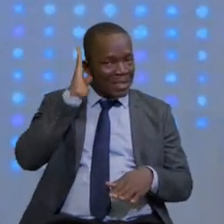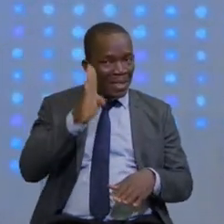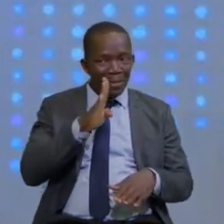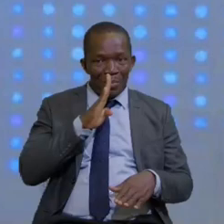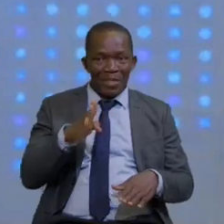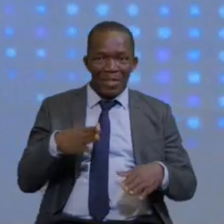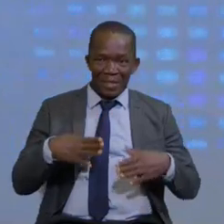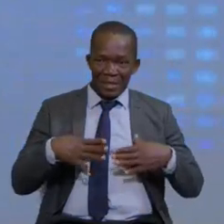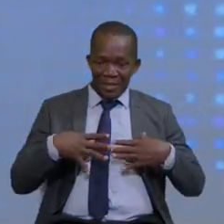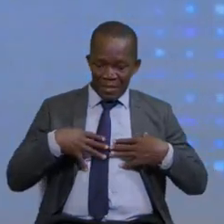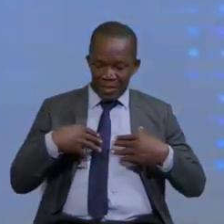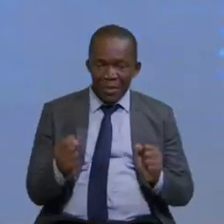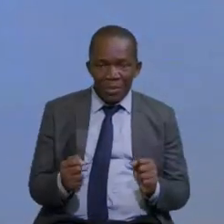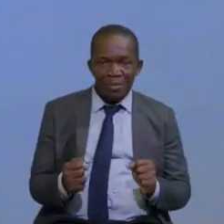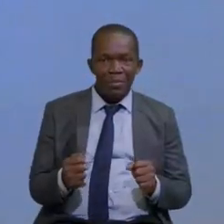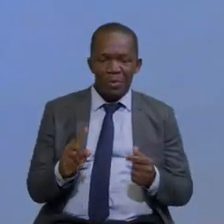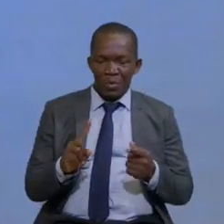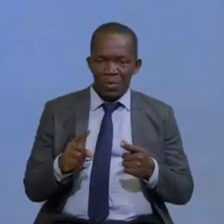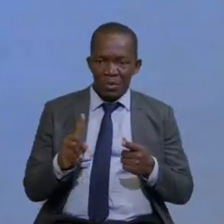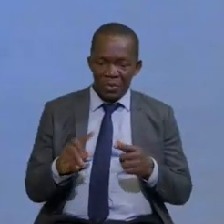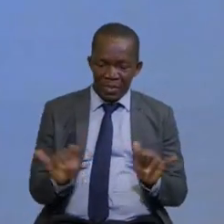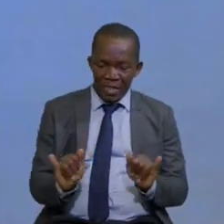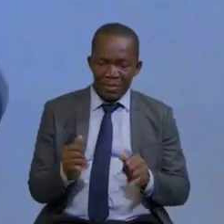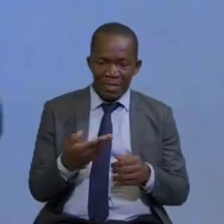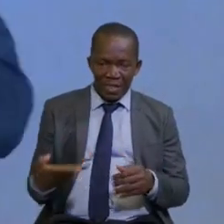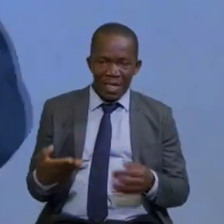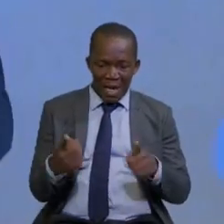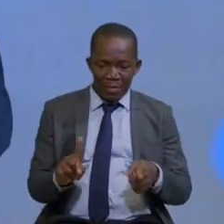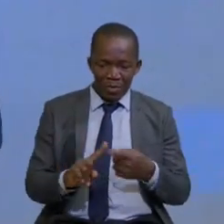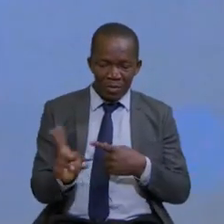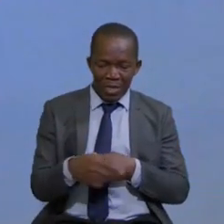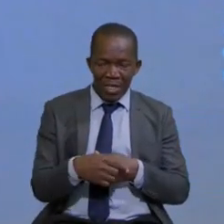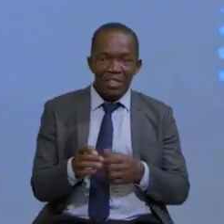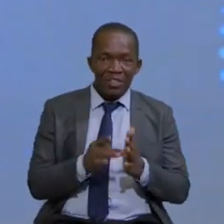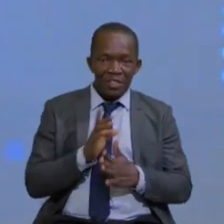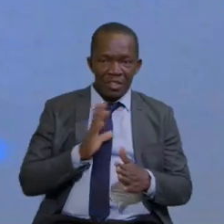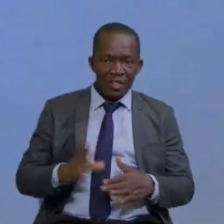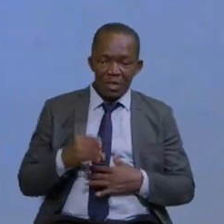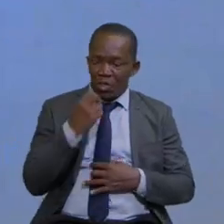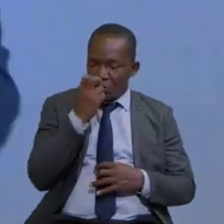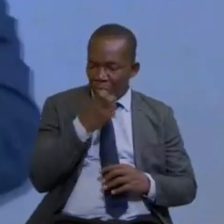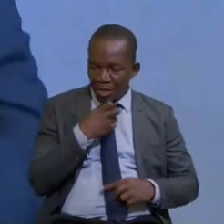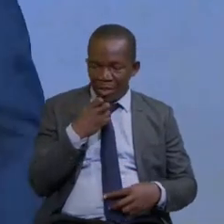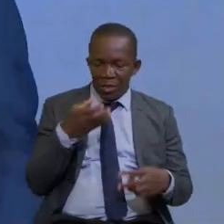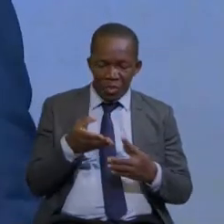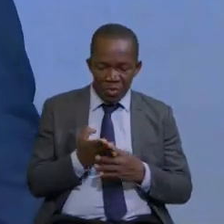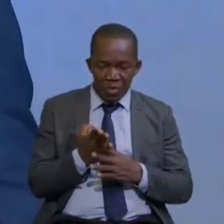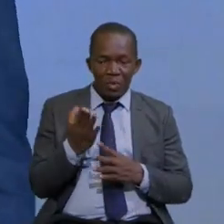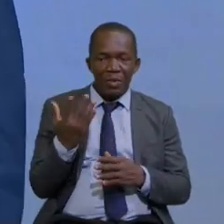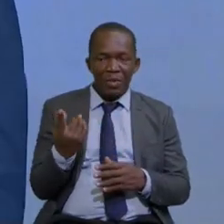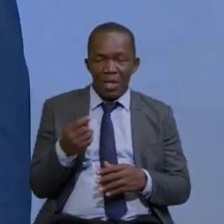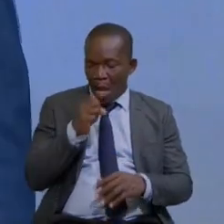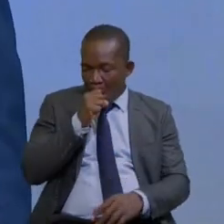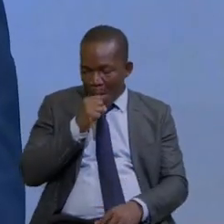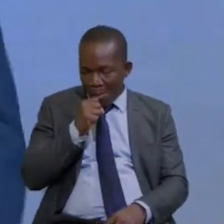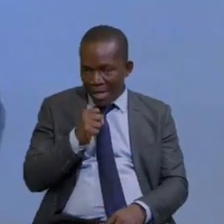voici ici et Jésus-Christ parle à travers le micro. Et je ne suis que le micro. Et la